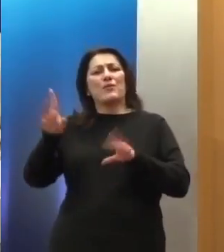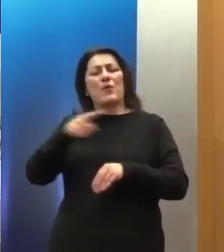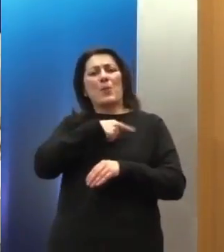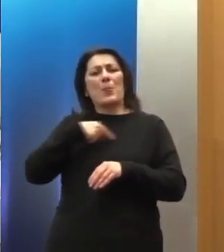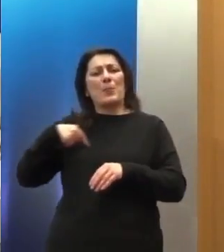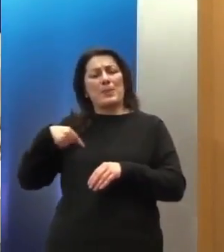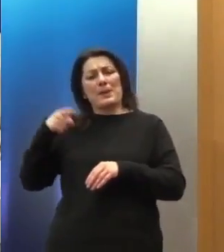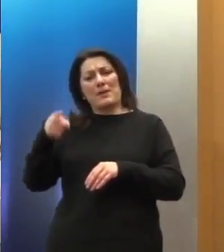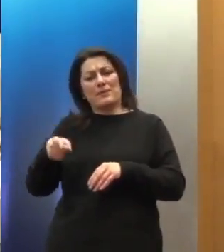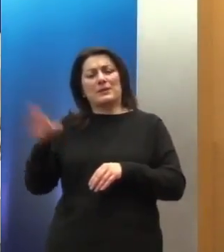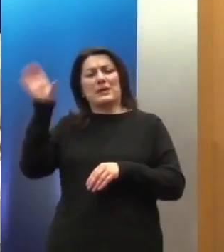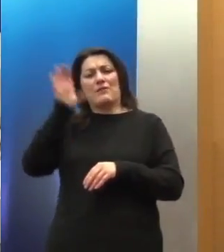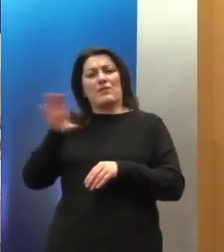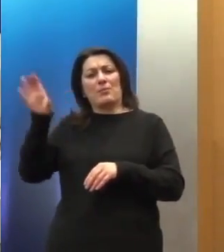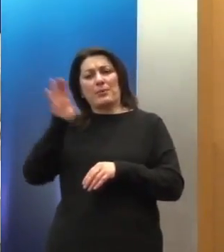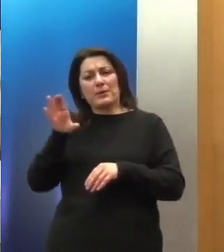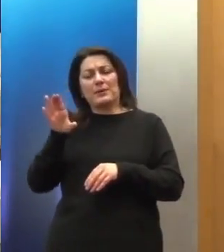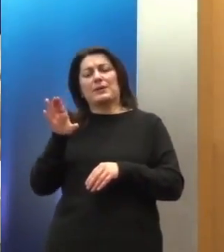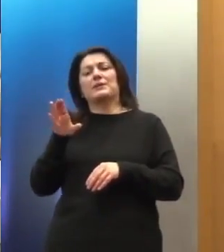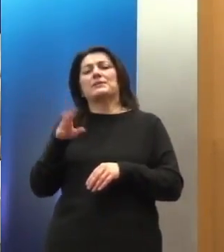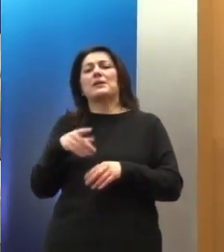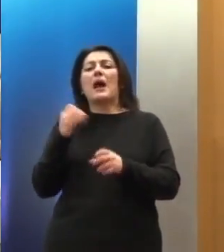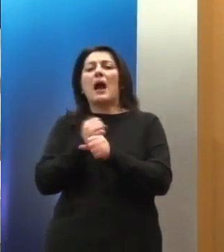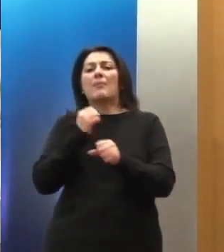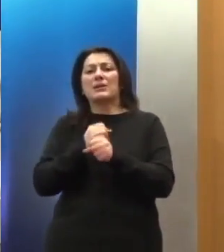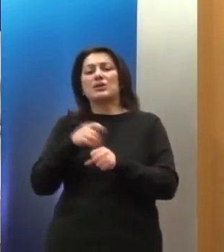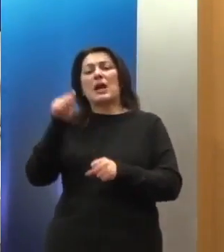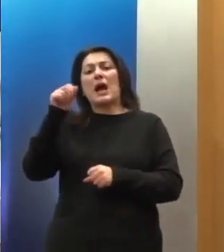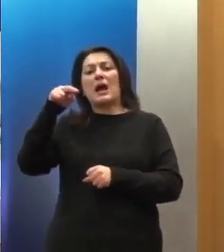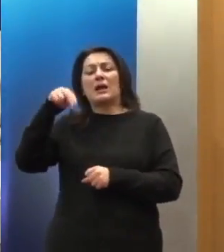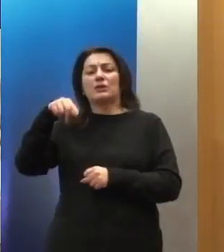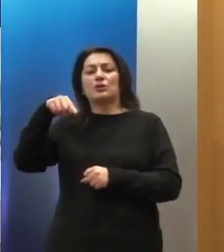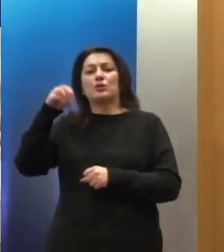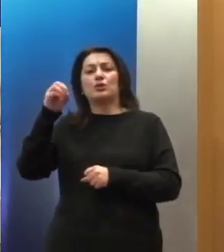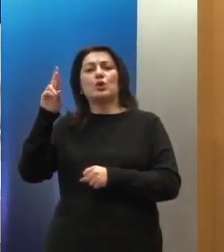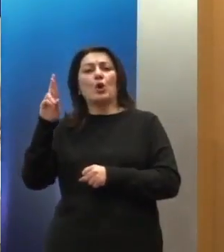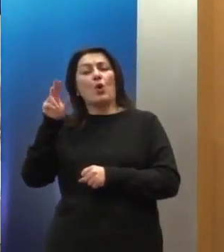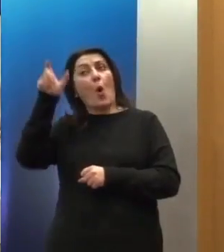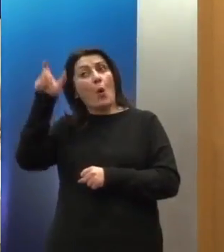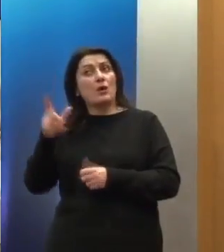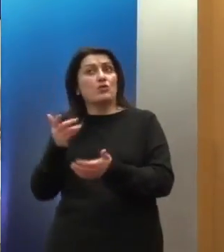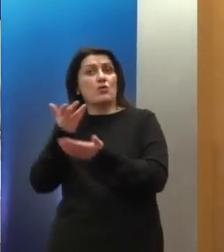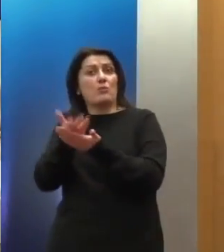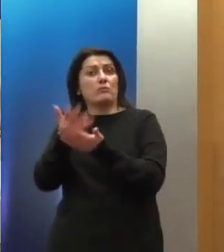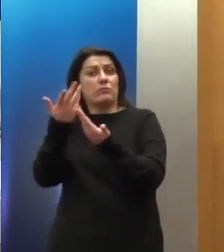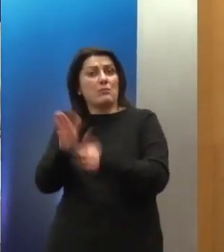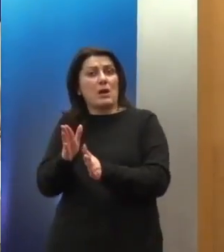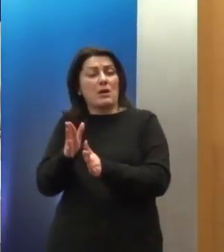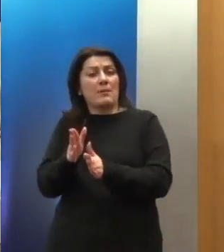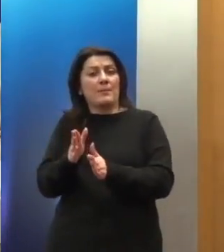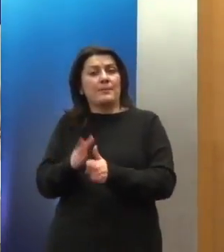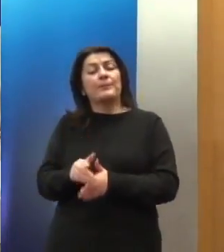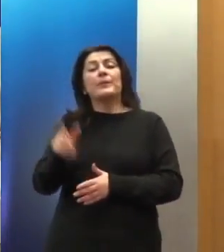Απασχόλησης, της Ευρωπαϊκής Διεύθυνσης Απασχόλησης, ο κύριος Άντορ, το είχε προτείνει. Επανήλθε σε μία